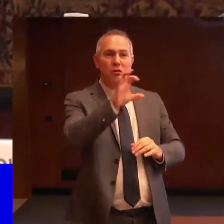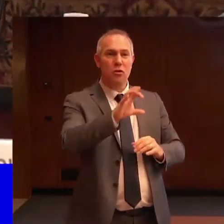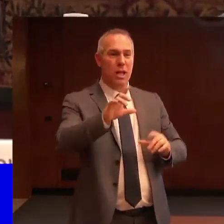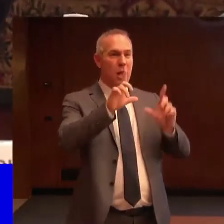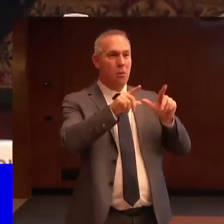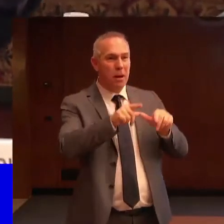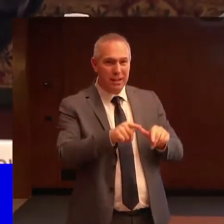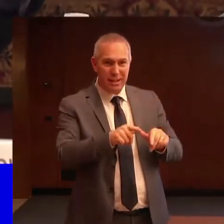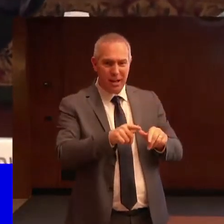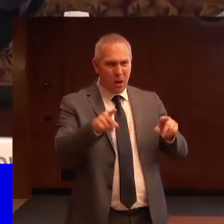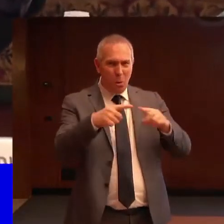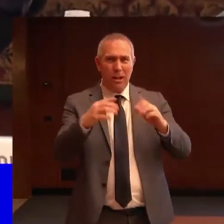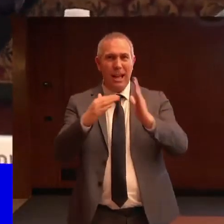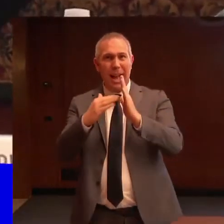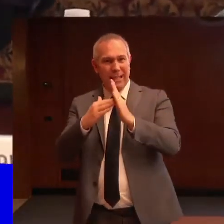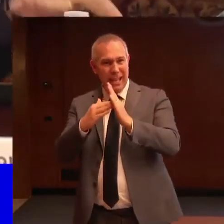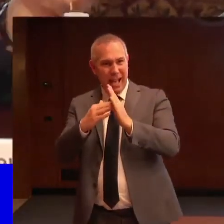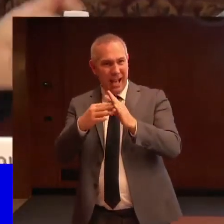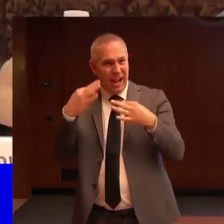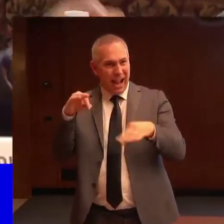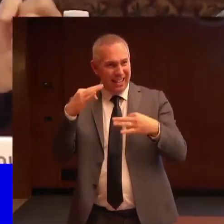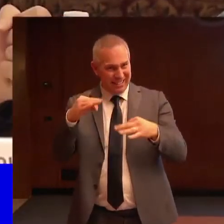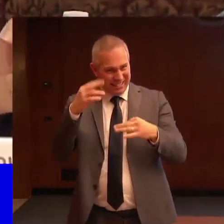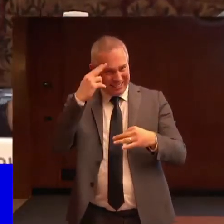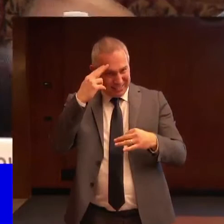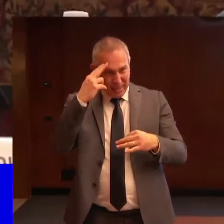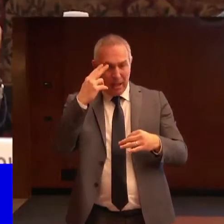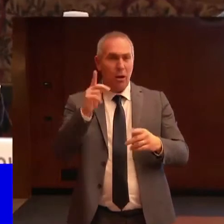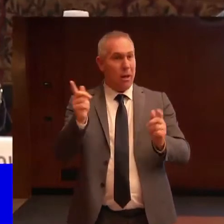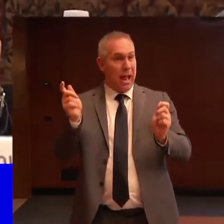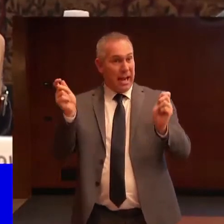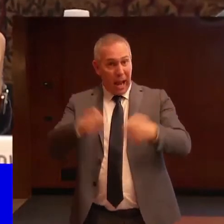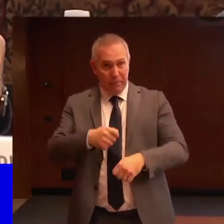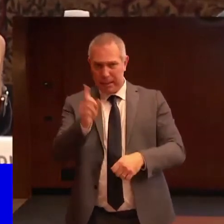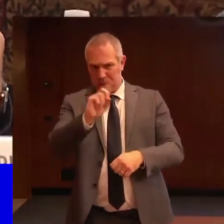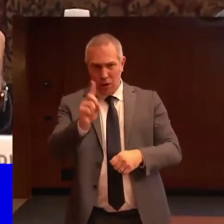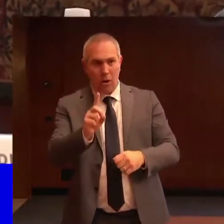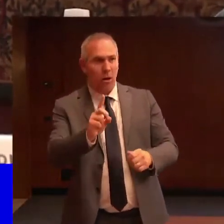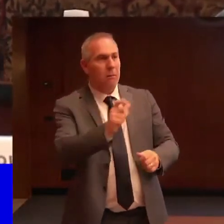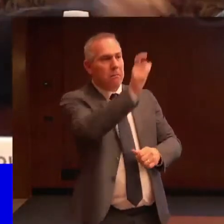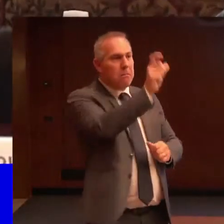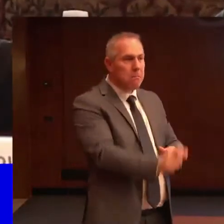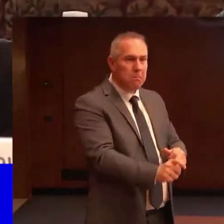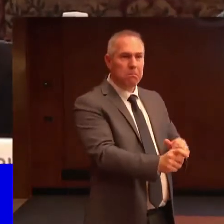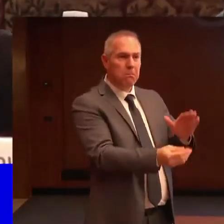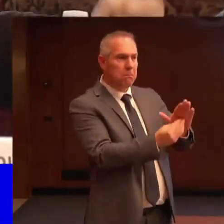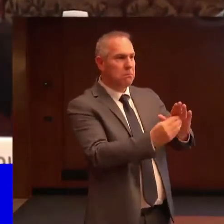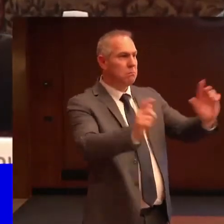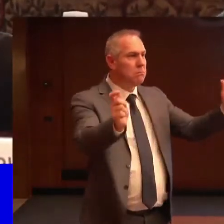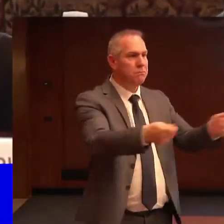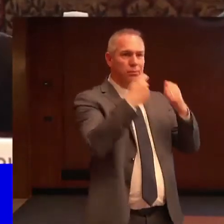in Casa di Carta: invece che una rapina, la serie in Casa di Carta, invece che una rapina sequestriamo un funzionario perché mandi in